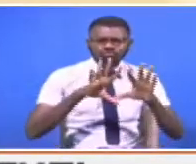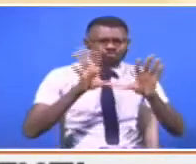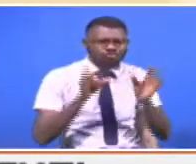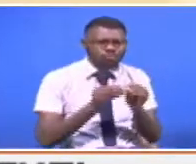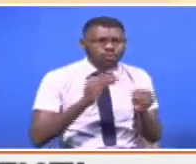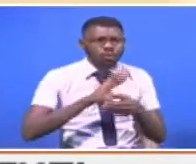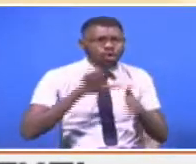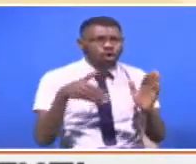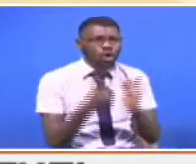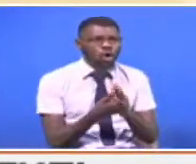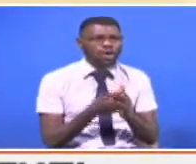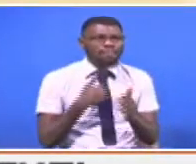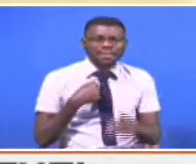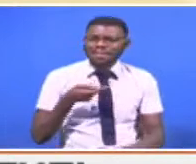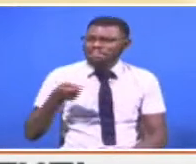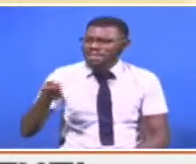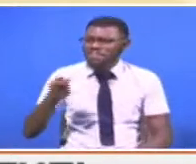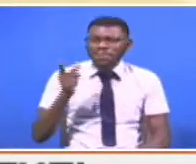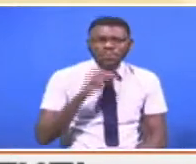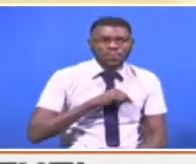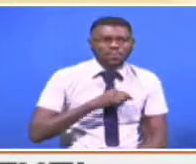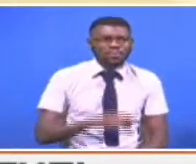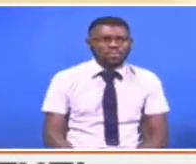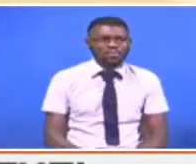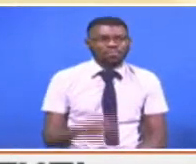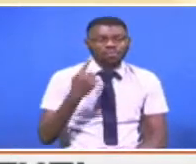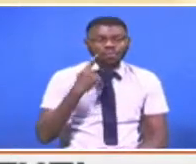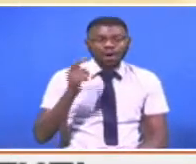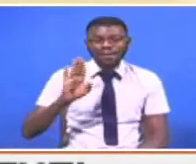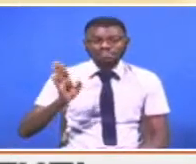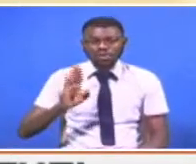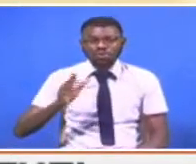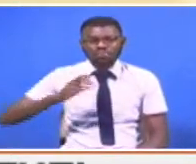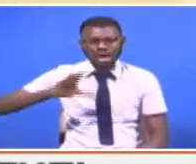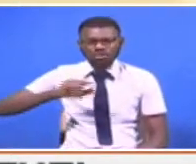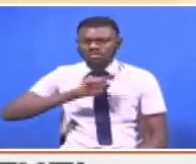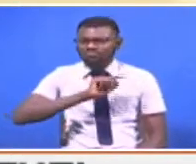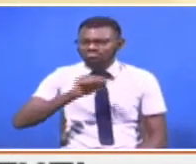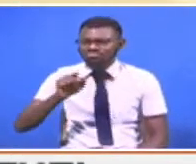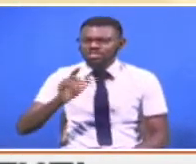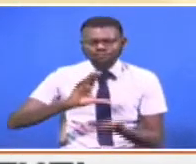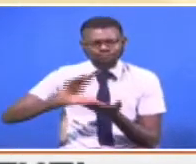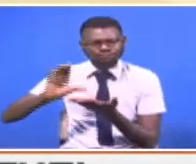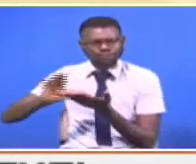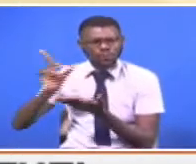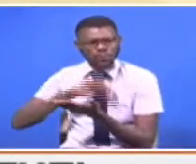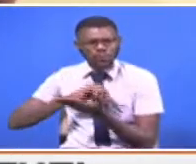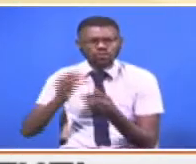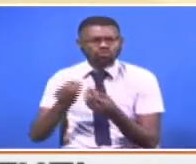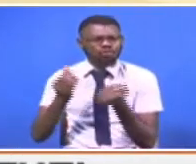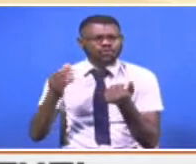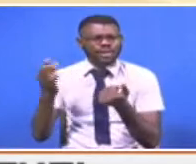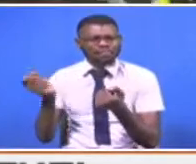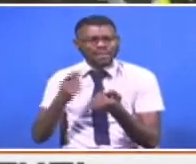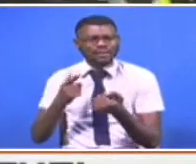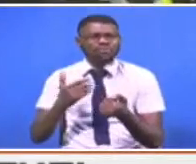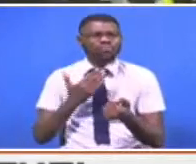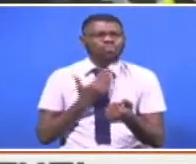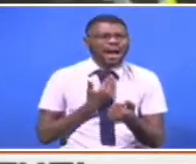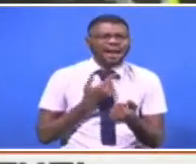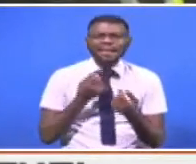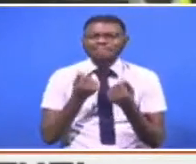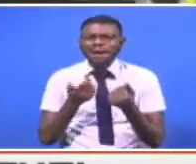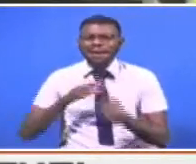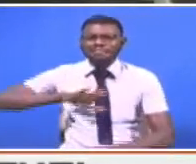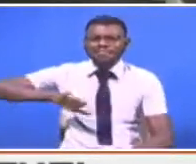nililipa shilingi karibu bilioni 100 pesa za counties in 3 months. Tuhakikisha kwamba hatuna deni na counties. Rais